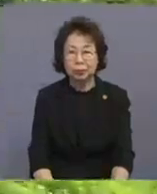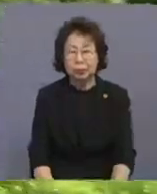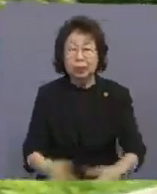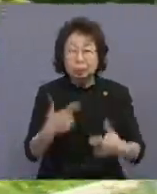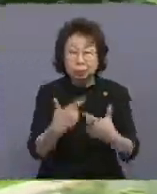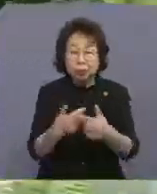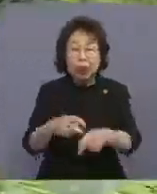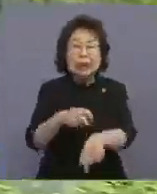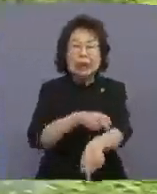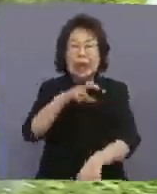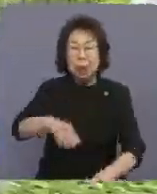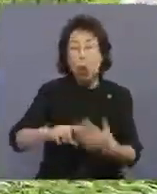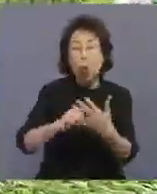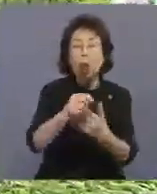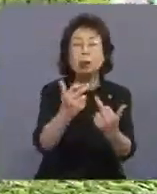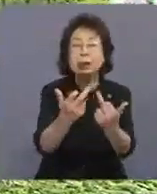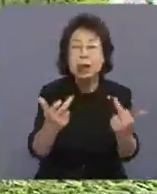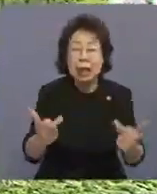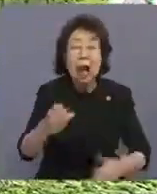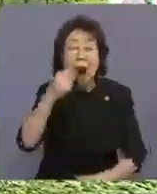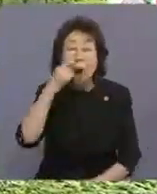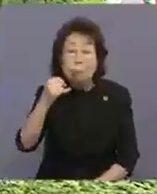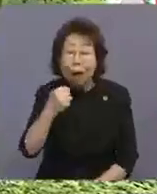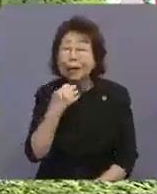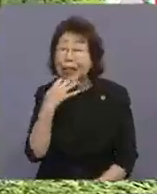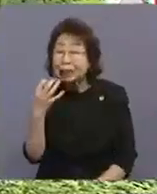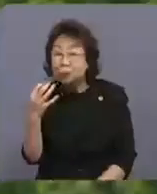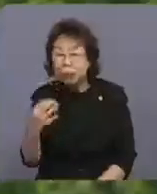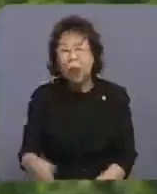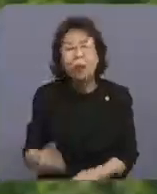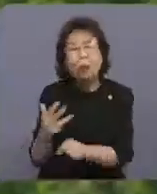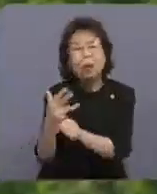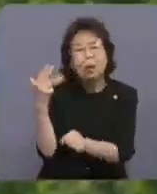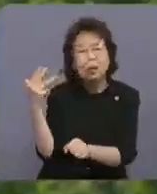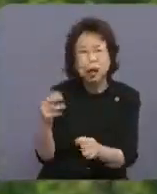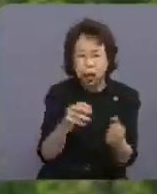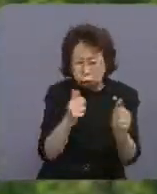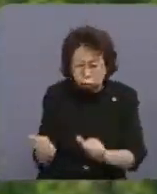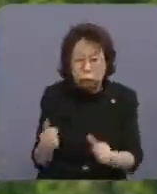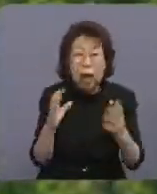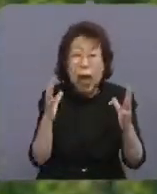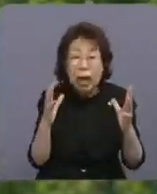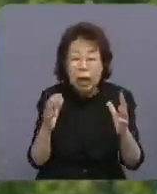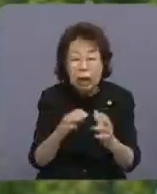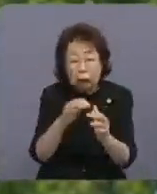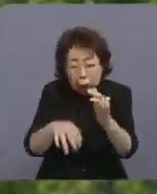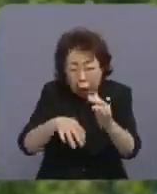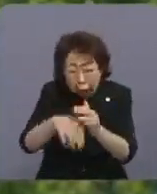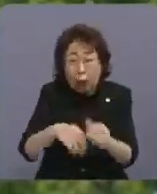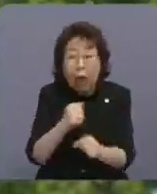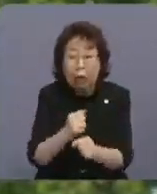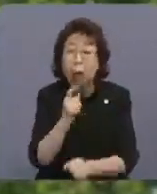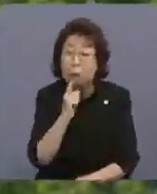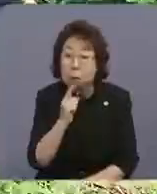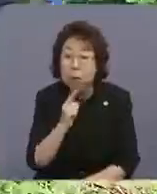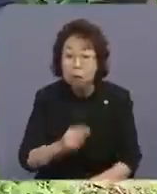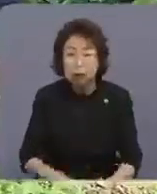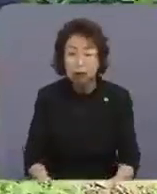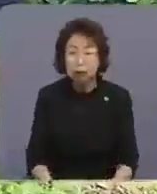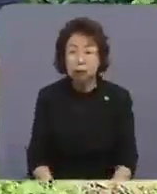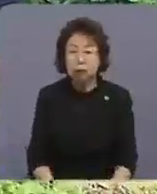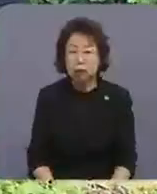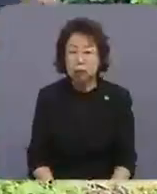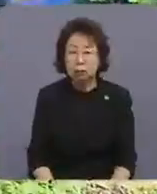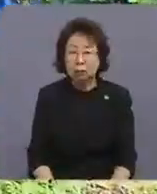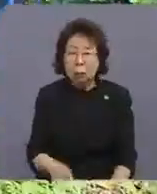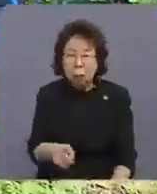부산 기장군의 한 야산. 친모인 40대 여성이 8년 전 숨진 자신의 아이를 묻었다고 진술한 곳입니다. 그럼